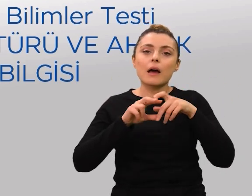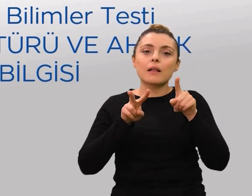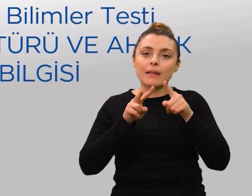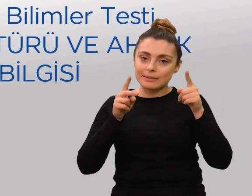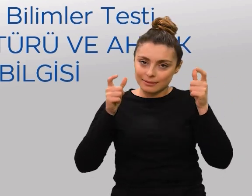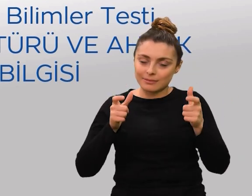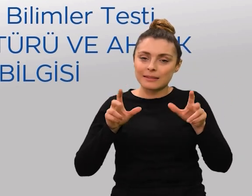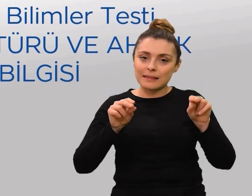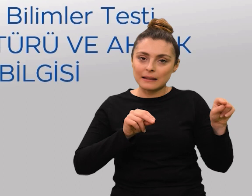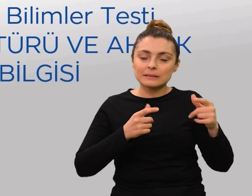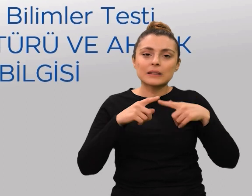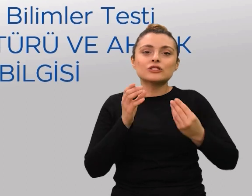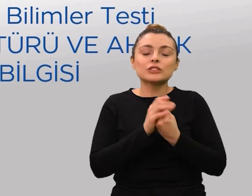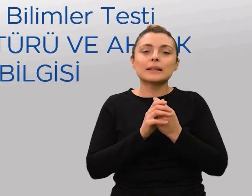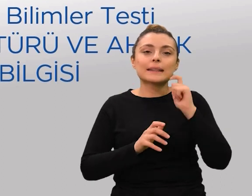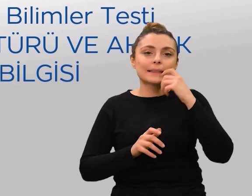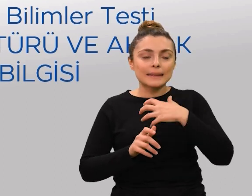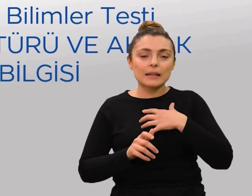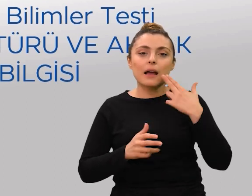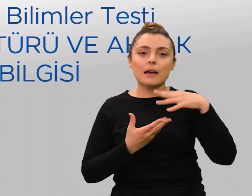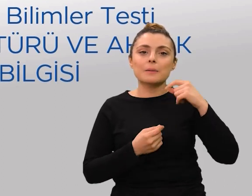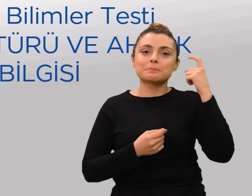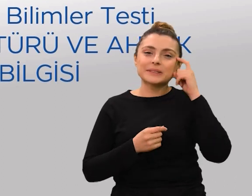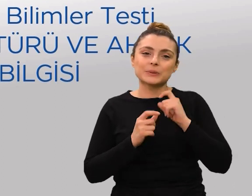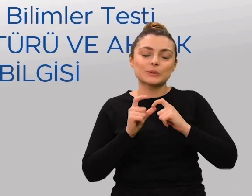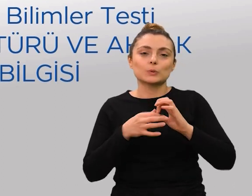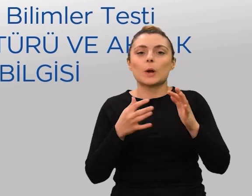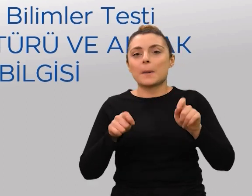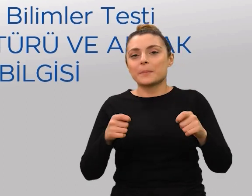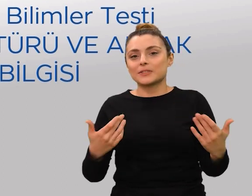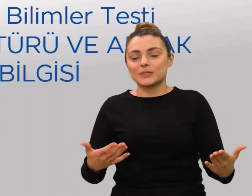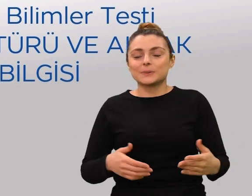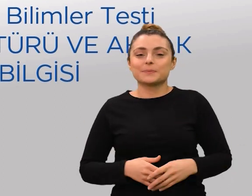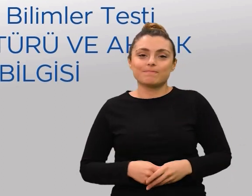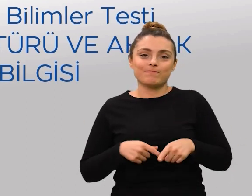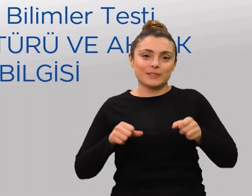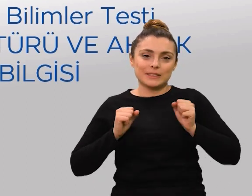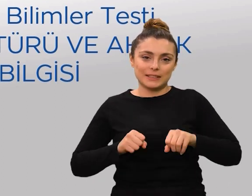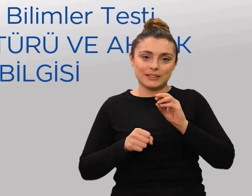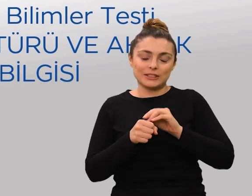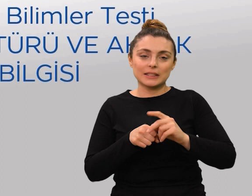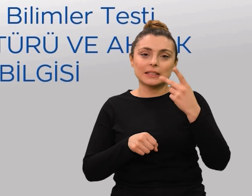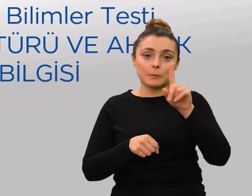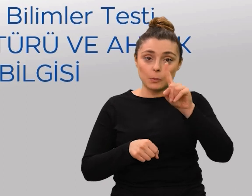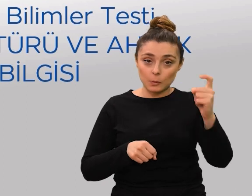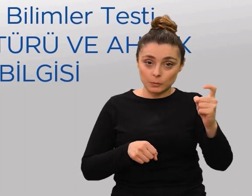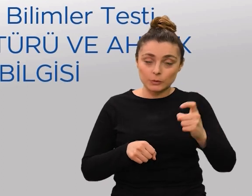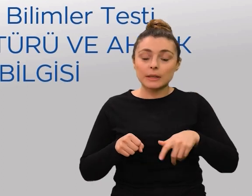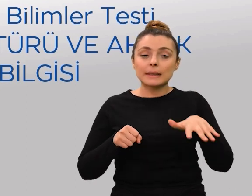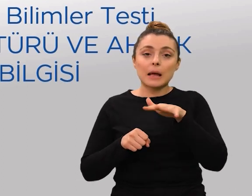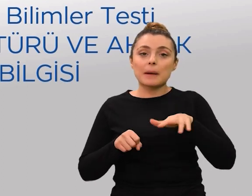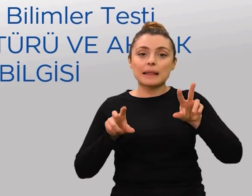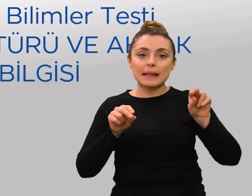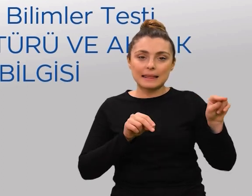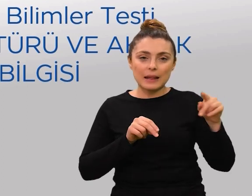yeterlilik sınavlarında çıkan ve din kültürü ve ahlak bilgisi sorularının çözümlerini yapacağız bu dersimizde 2019 temel